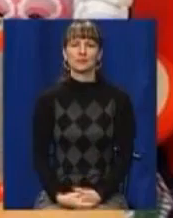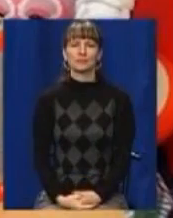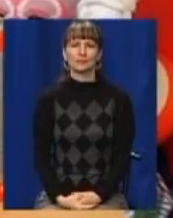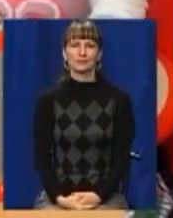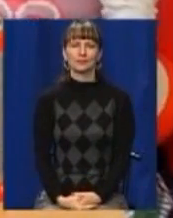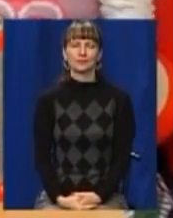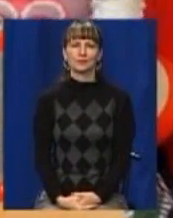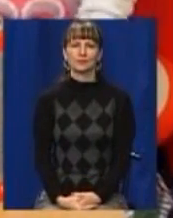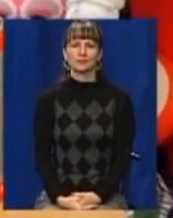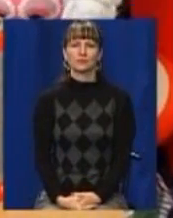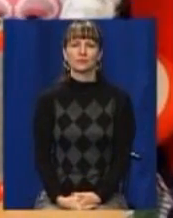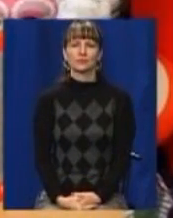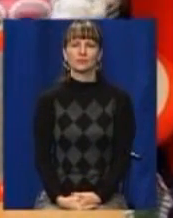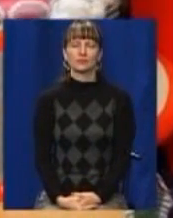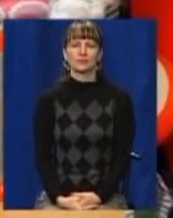побачення.